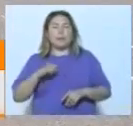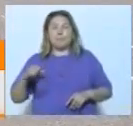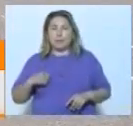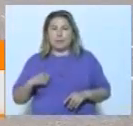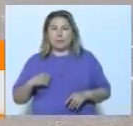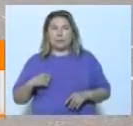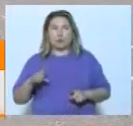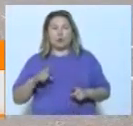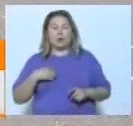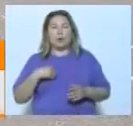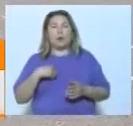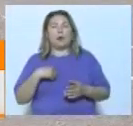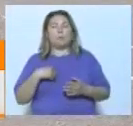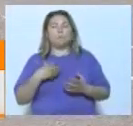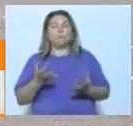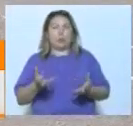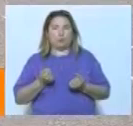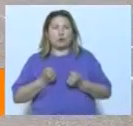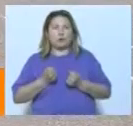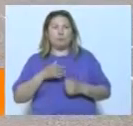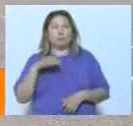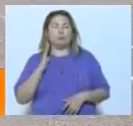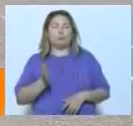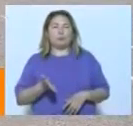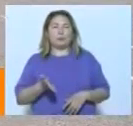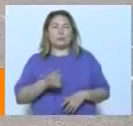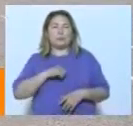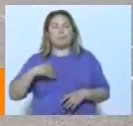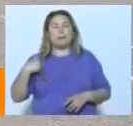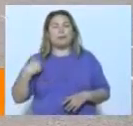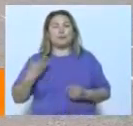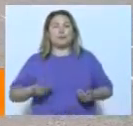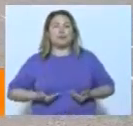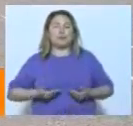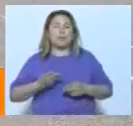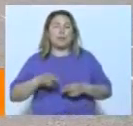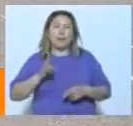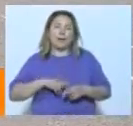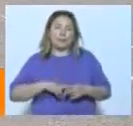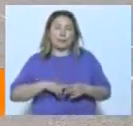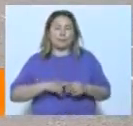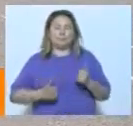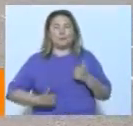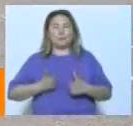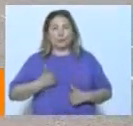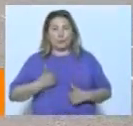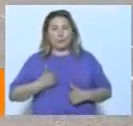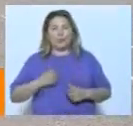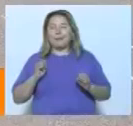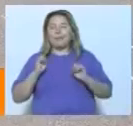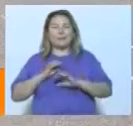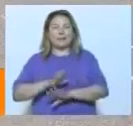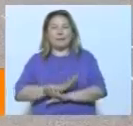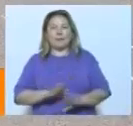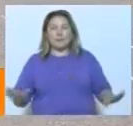такое, что я приобрел, что будет самое полезное в жизни, это стойкости и не сдаваться